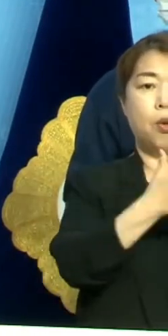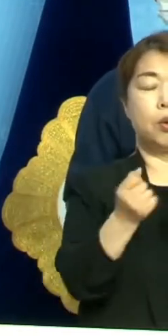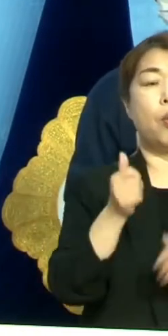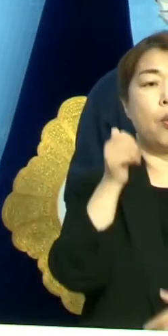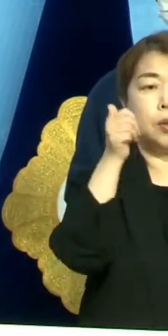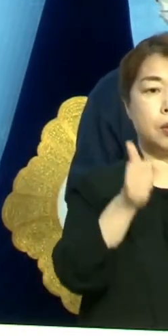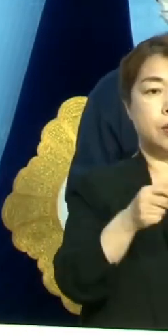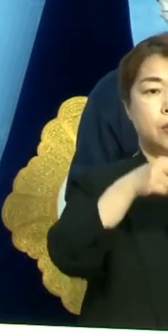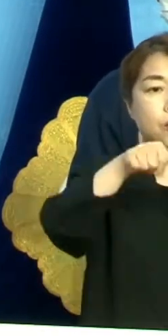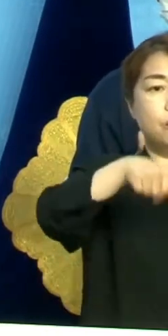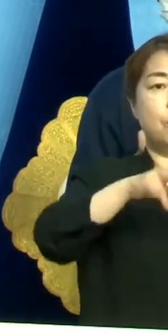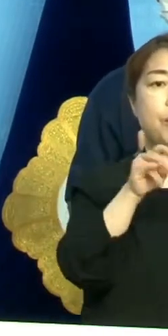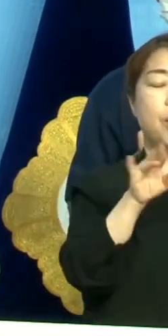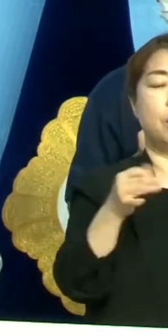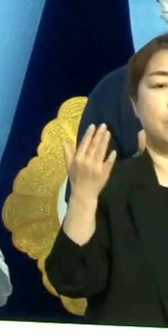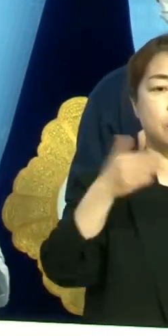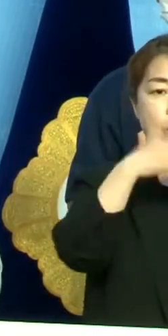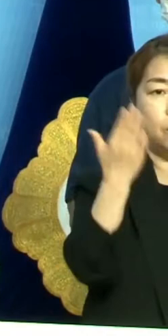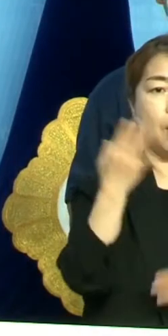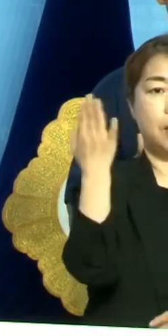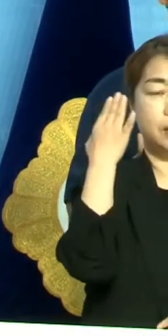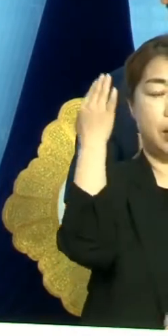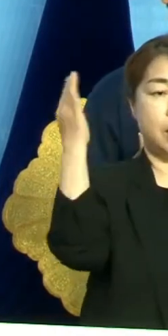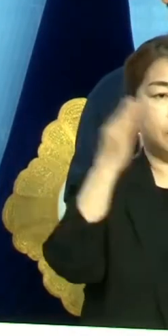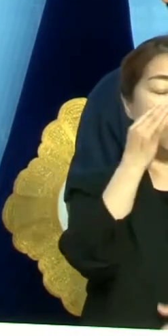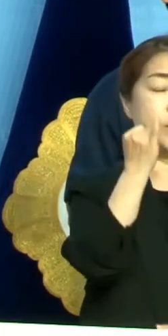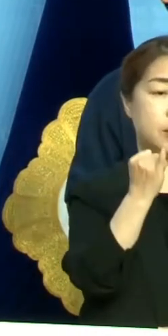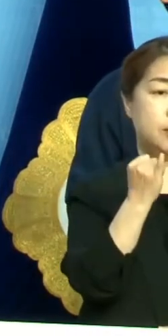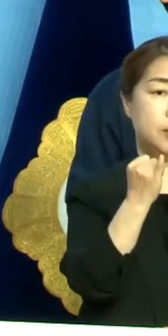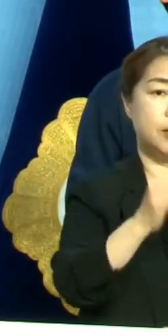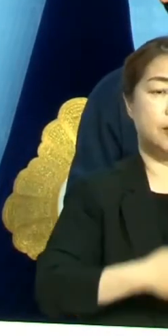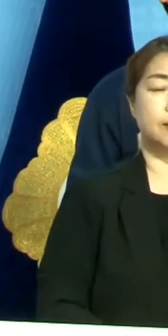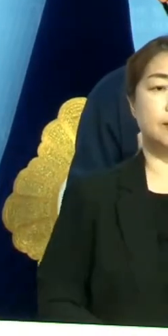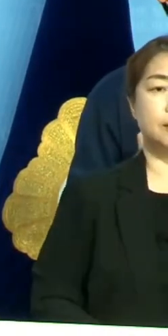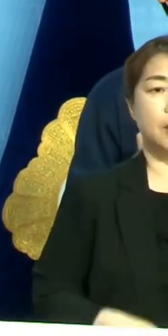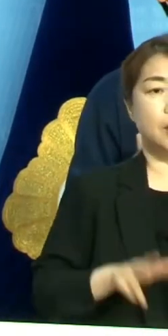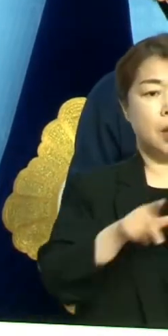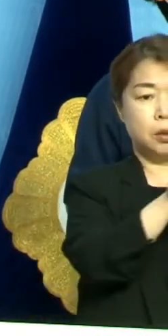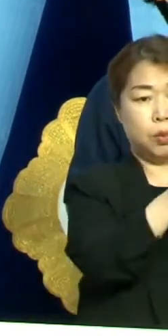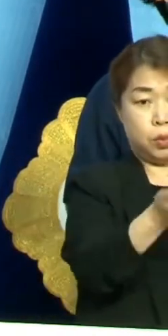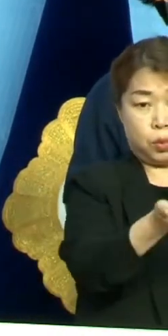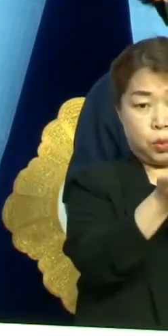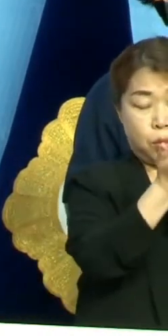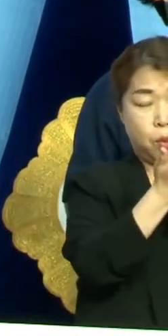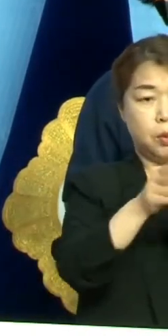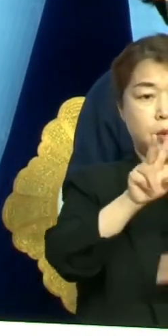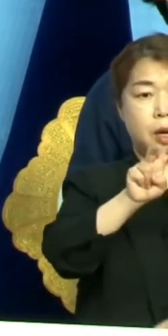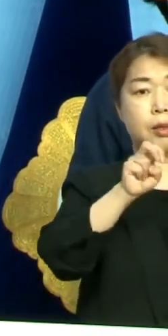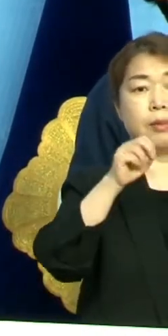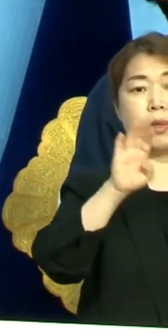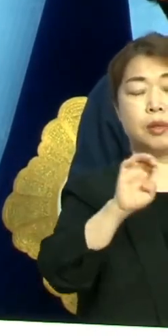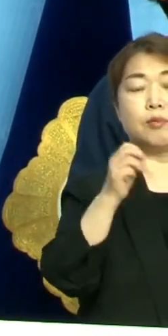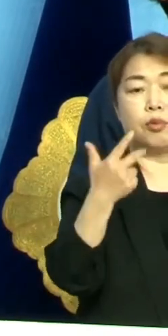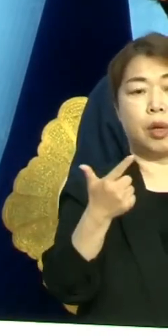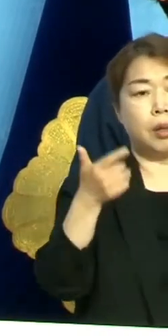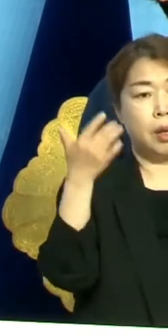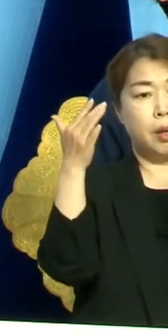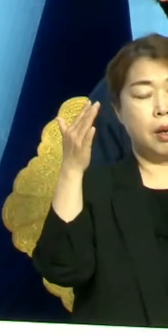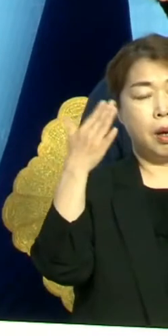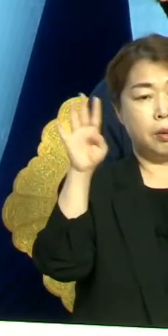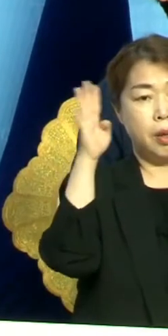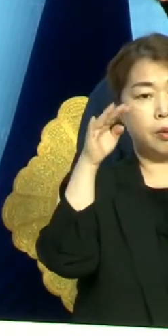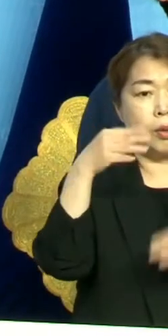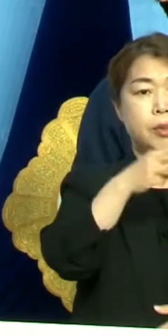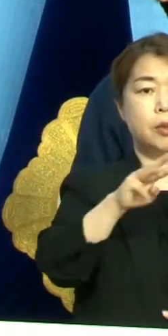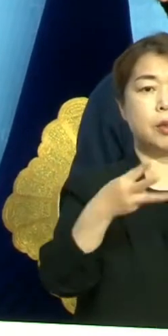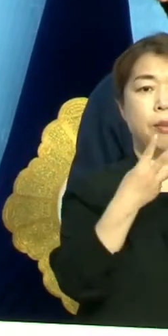숙명여자대학교 총학생회장 이미지입니다 지난 7월 투 전국의 46개 대학 3360 2년